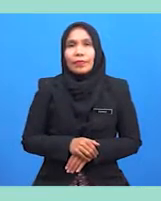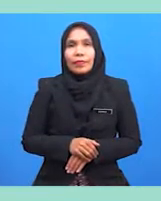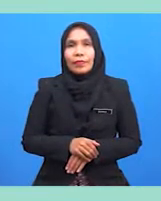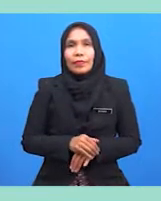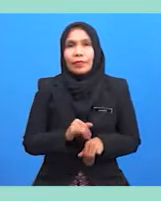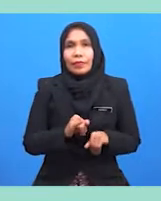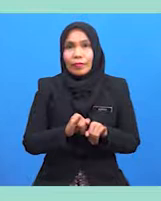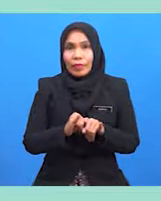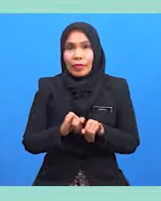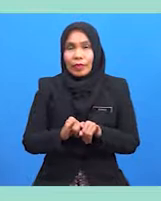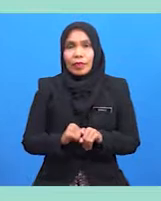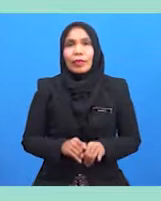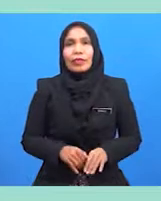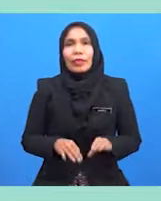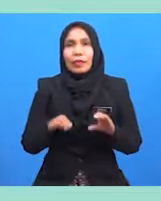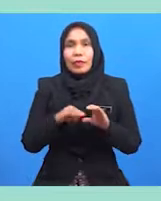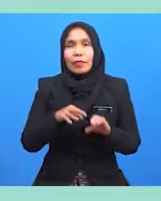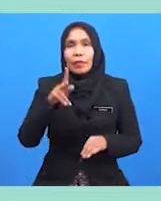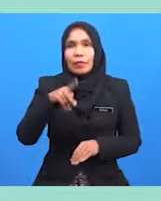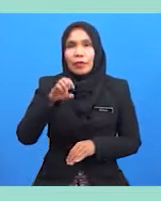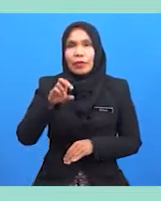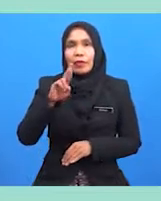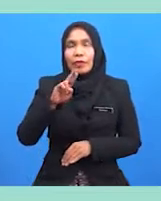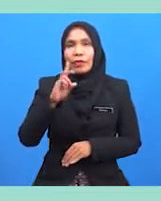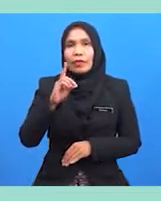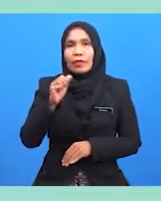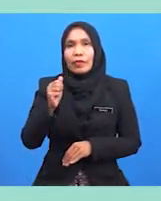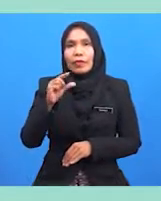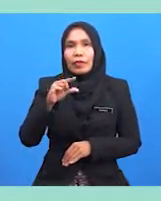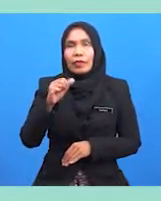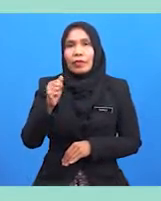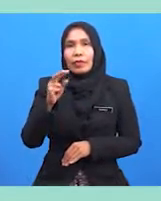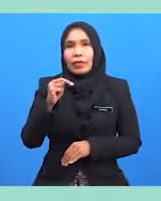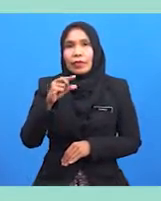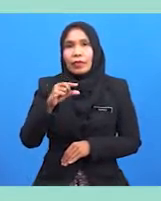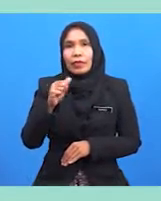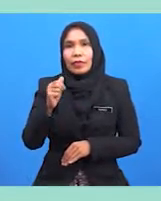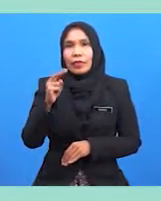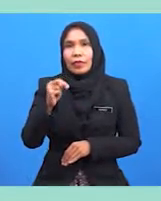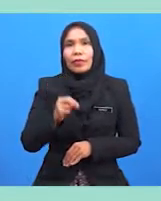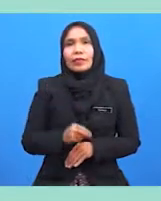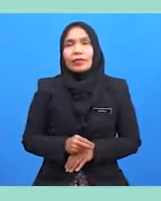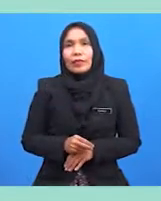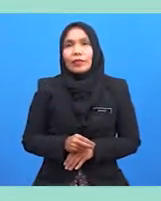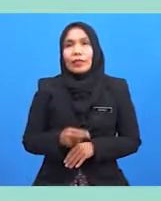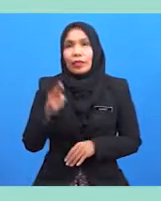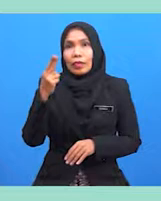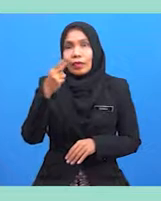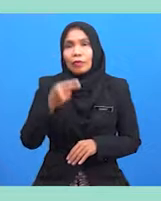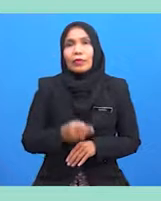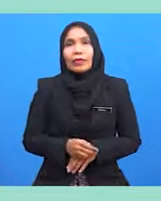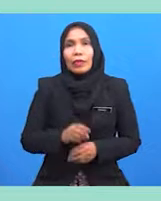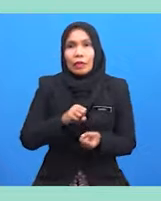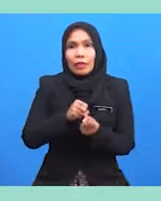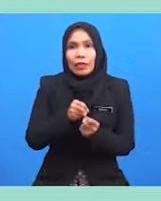Jika bank perdagangan menghadapi masalah kecairan di luar jangkaan dan tidak perolehi pinjaman daripada